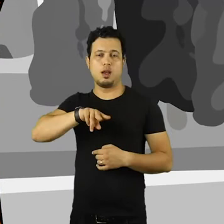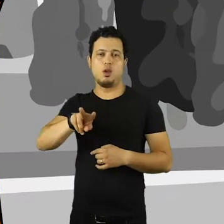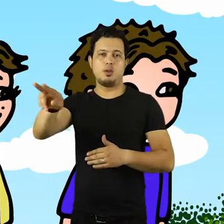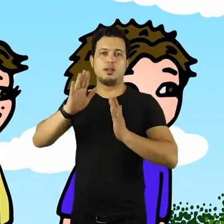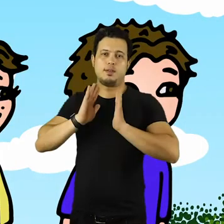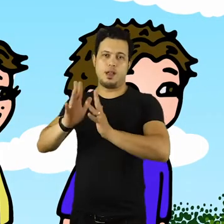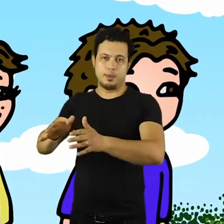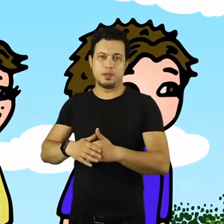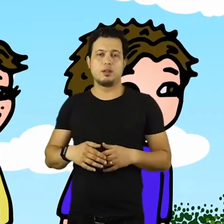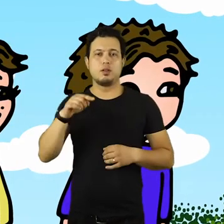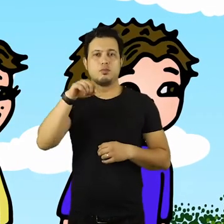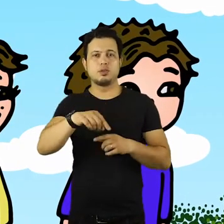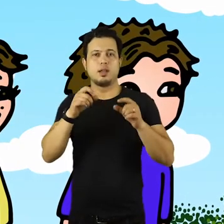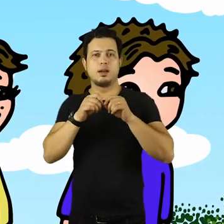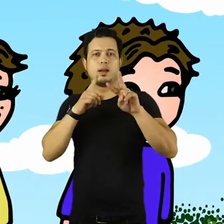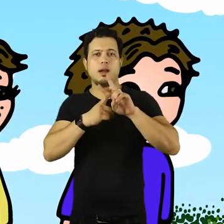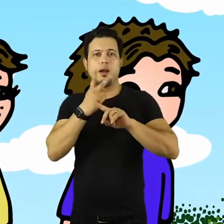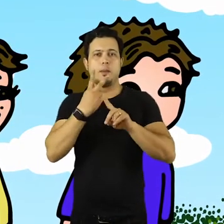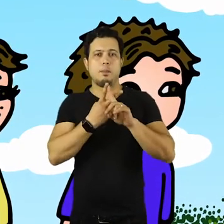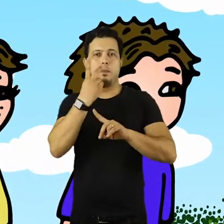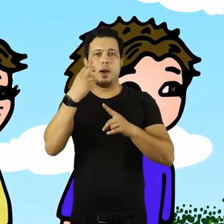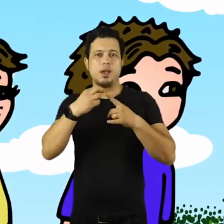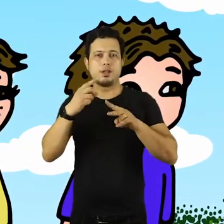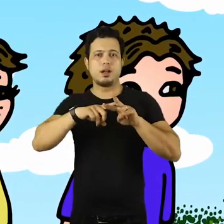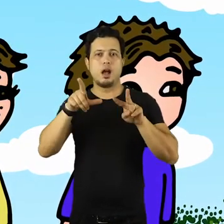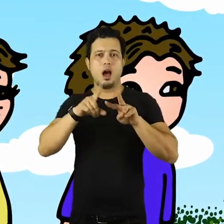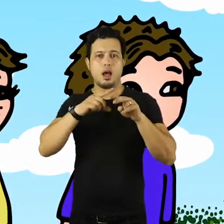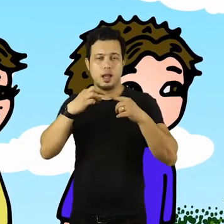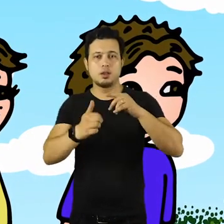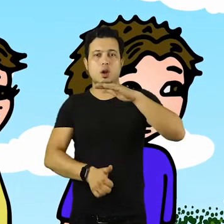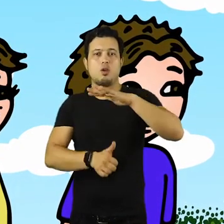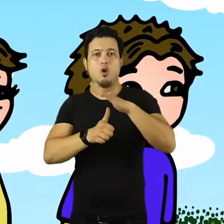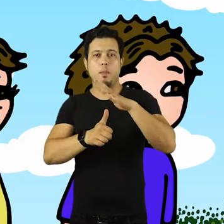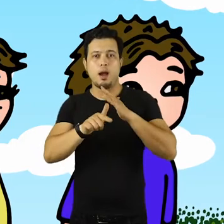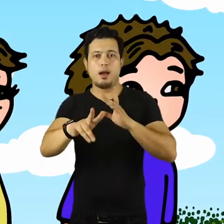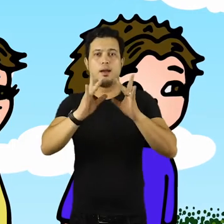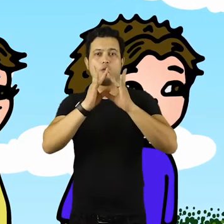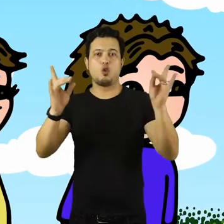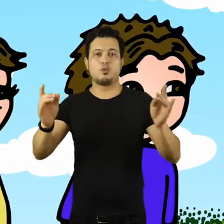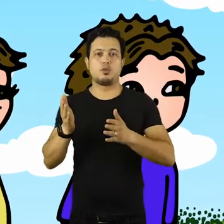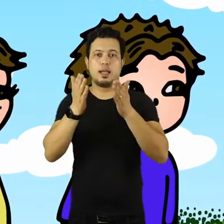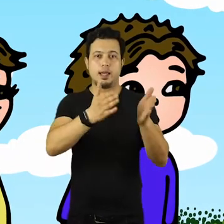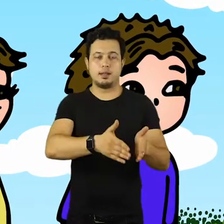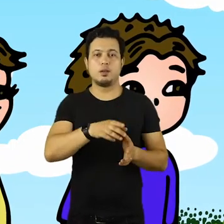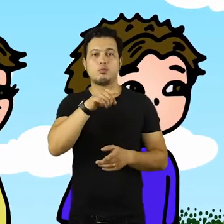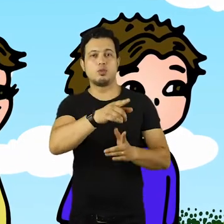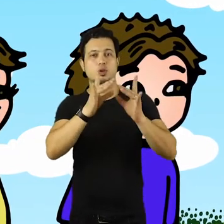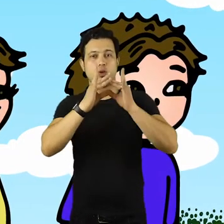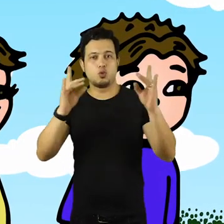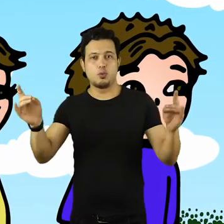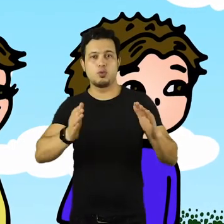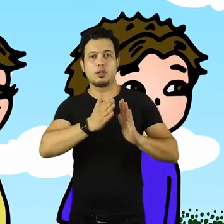ettiler. Bu defa bayır alan Roma Köprüsü'ne geldiler. Hepsi şaşkınlık içindeydi.